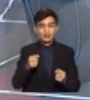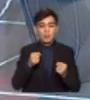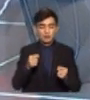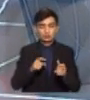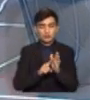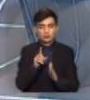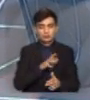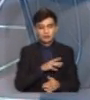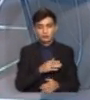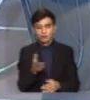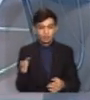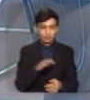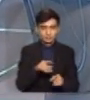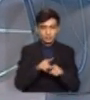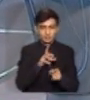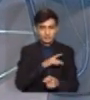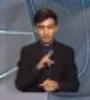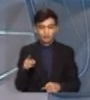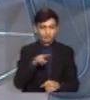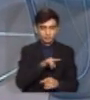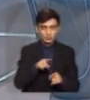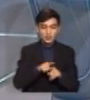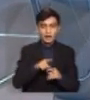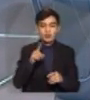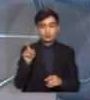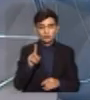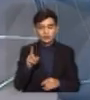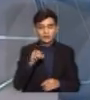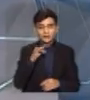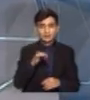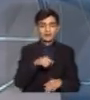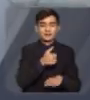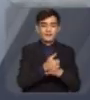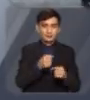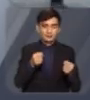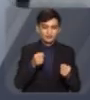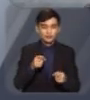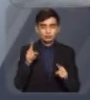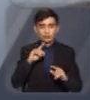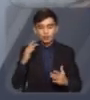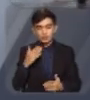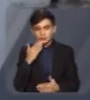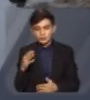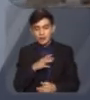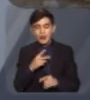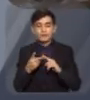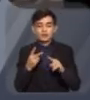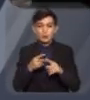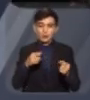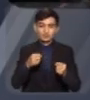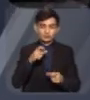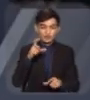бросать в разные стороны. Вот. На что командир сказал фразу «что такое?», второй пилот